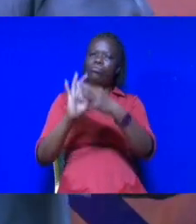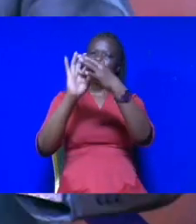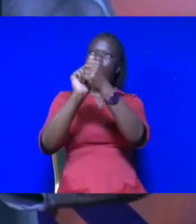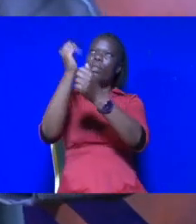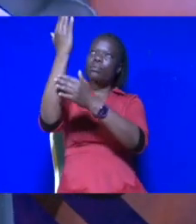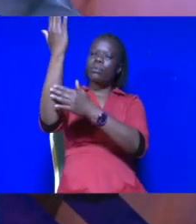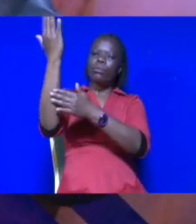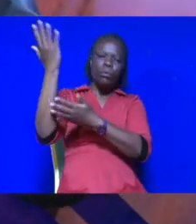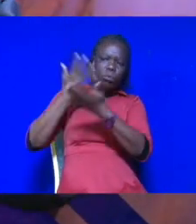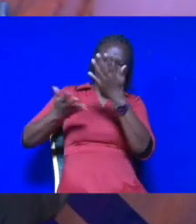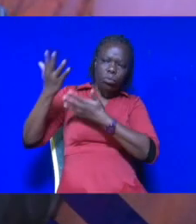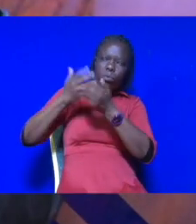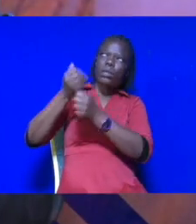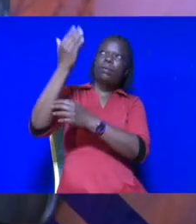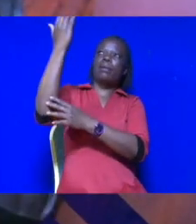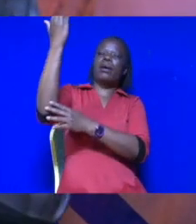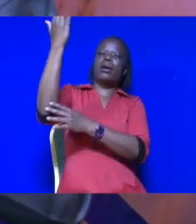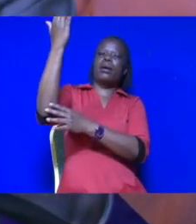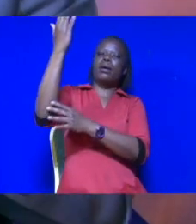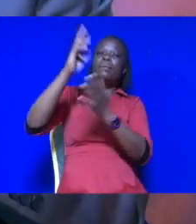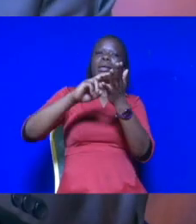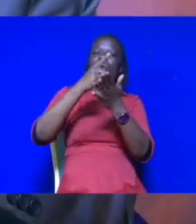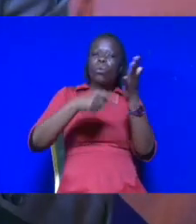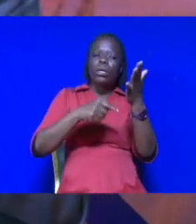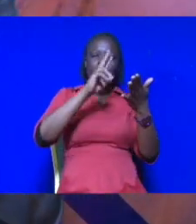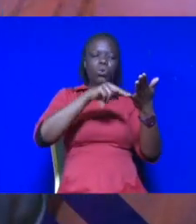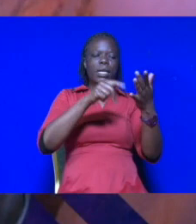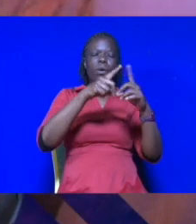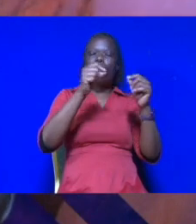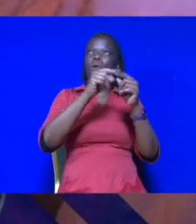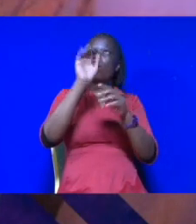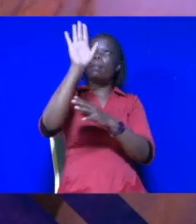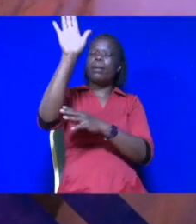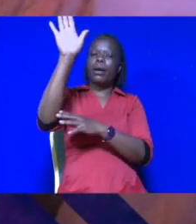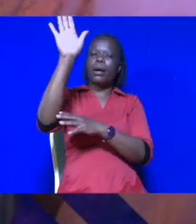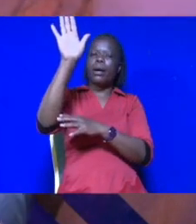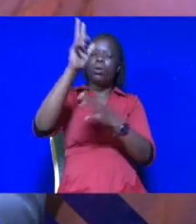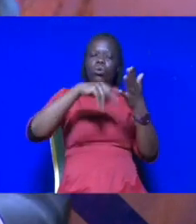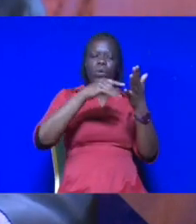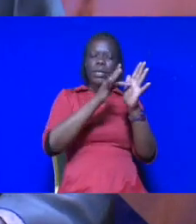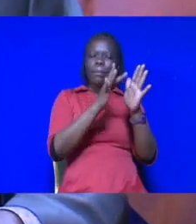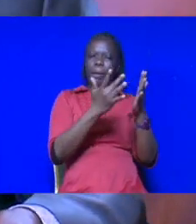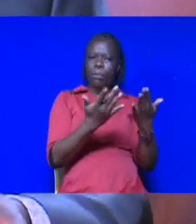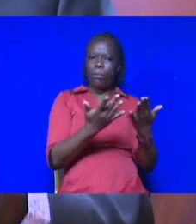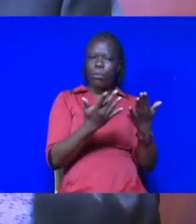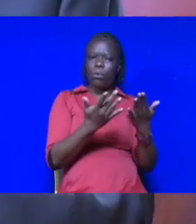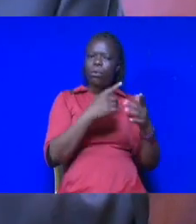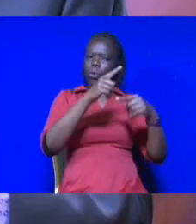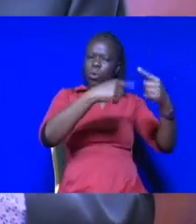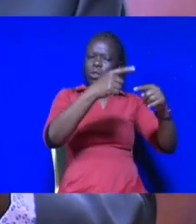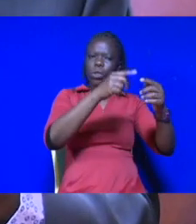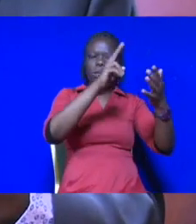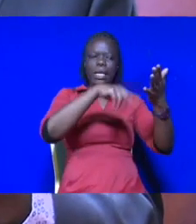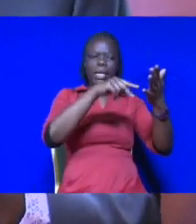Mungu. Kwa namna gani? Tusome neno lake. Tusome neno la Mungu. Pendeni kusoma neno la